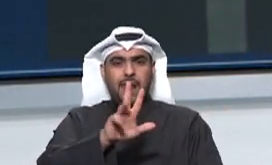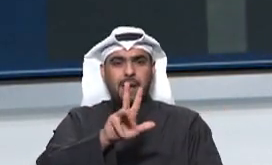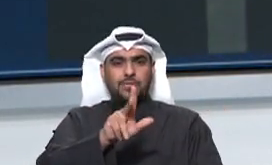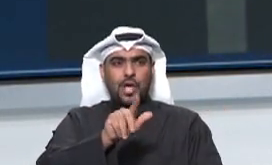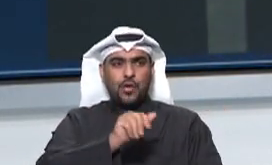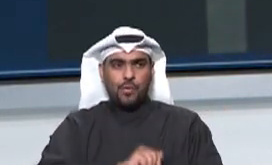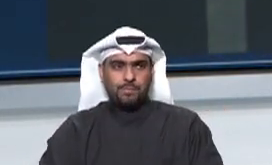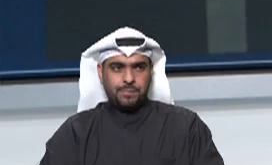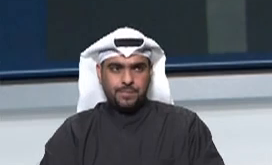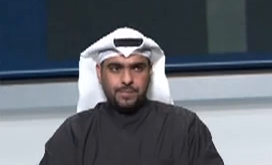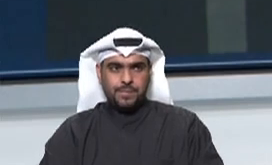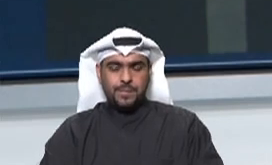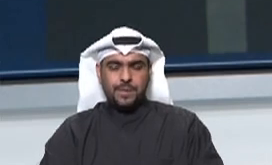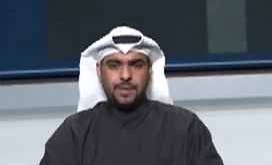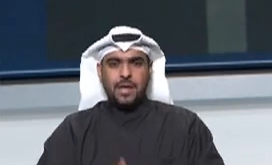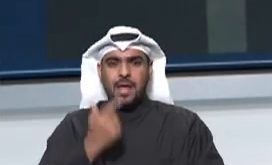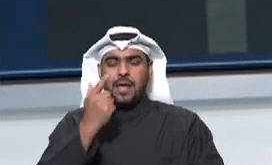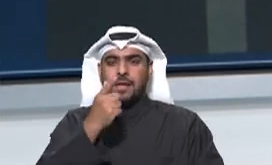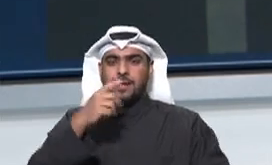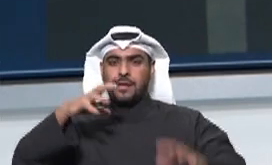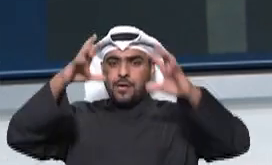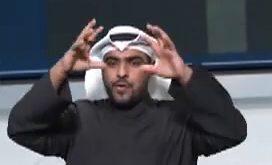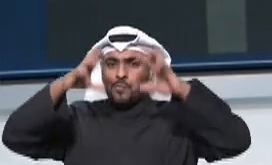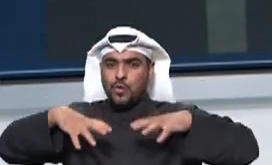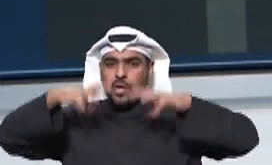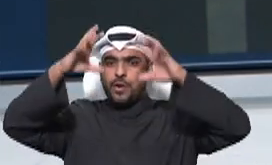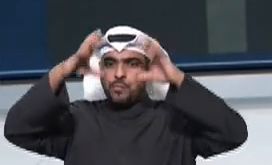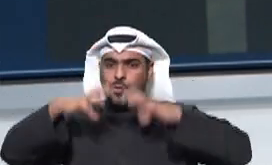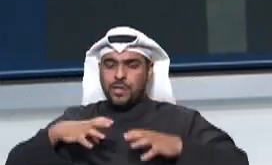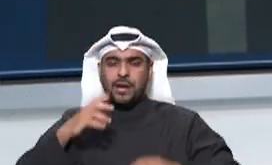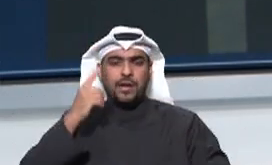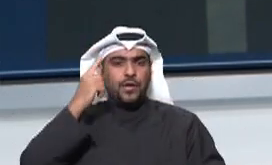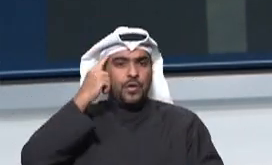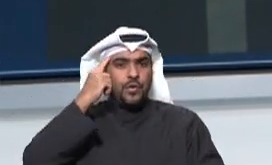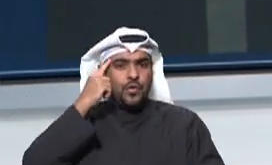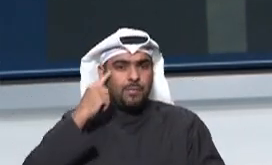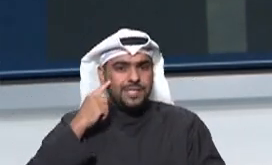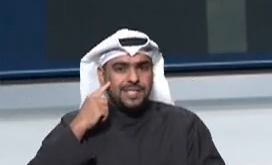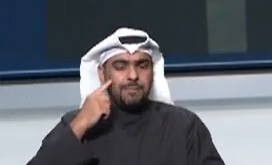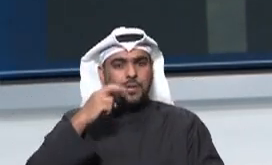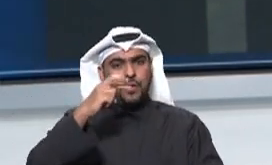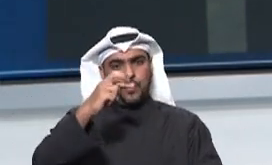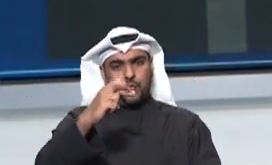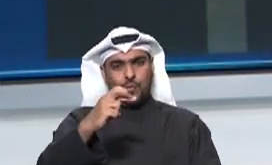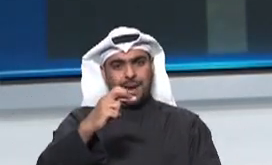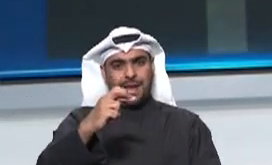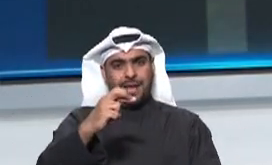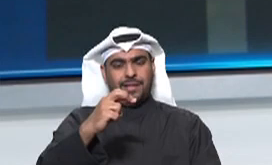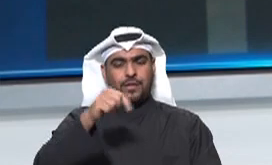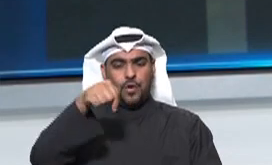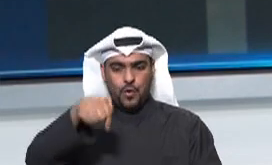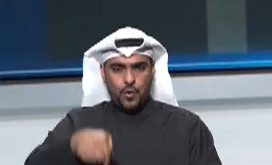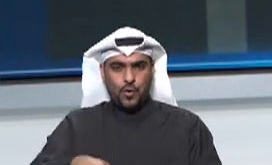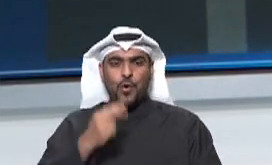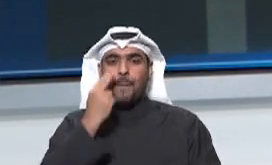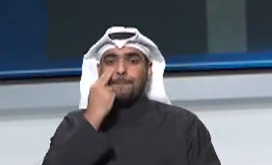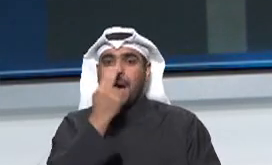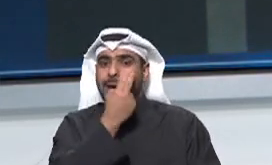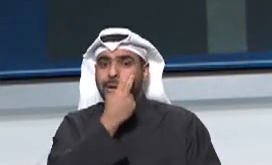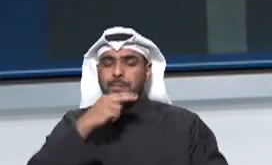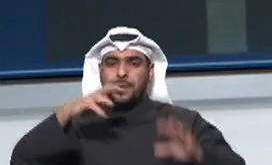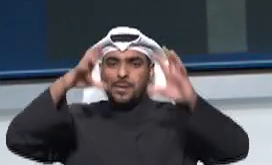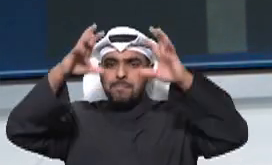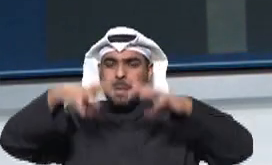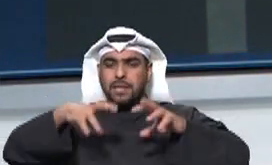راح يستمر ويانا فرص الأمطار تتراجع يوم الغد وتعود مجددا في يومي السبت والأحد، وفرص الأمطار تتراوح ما بين